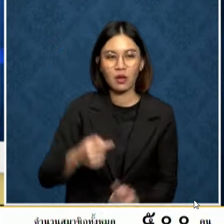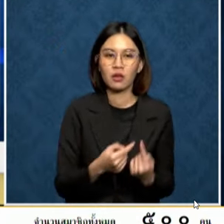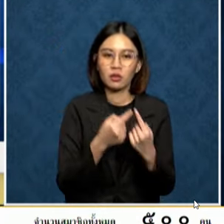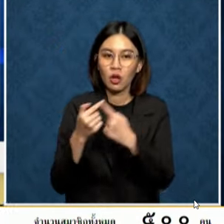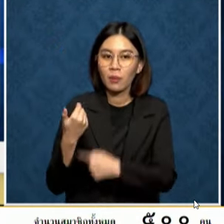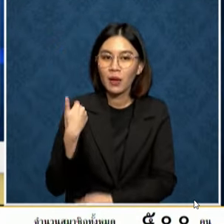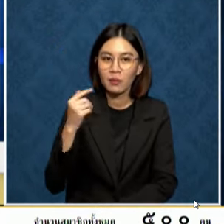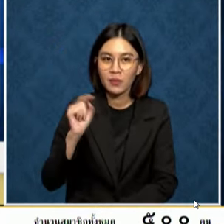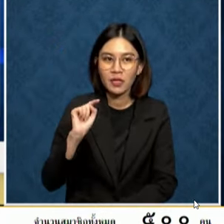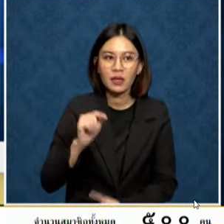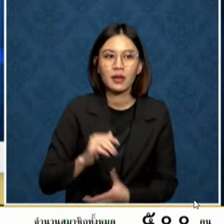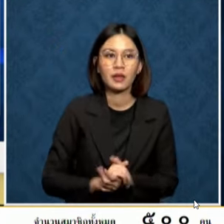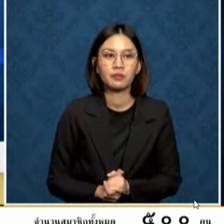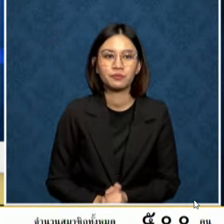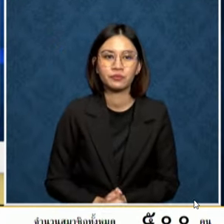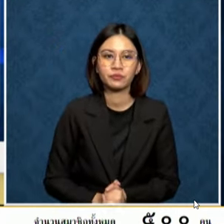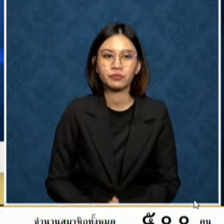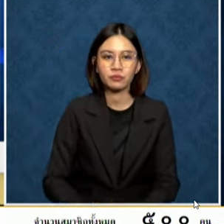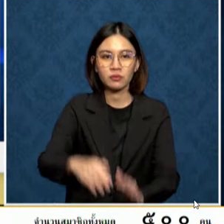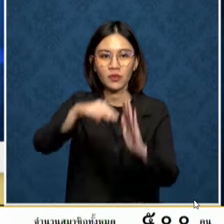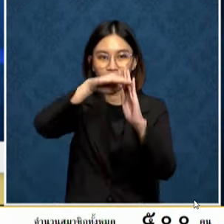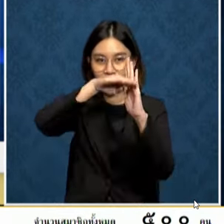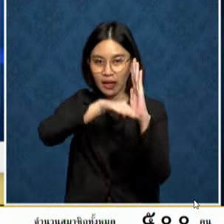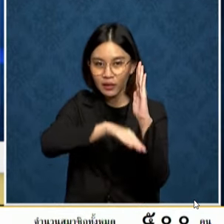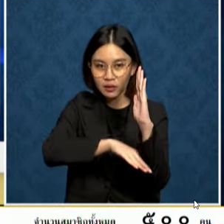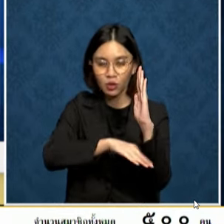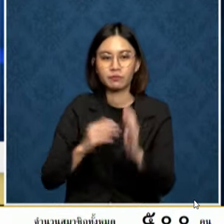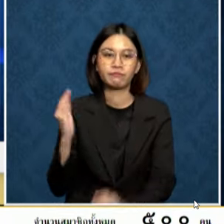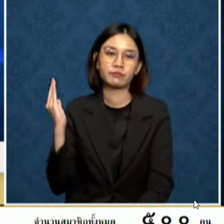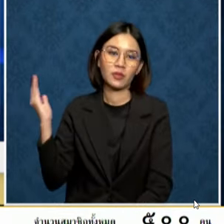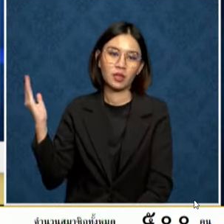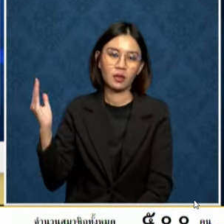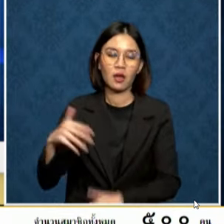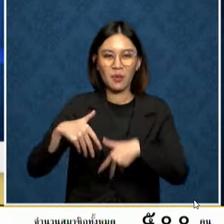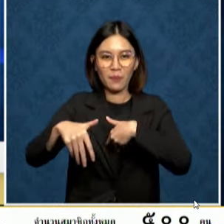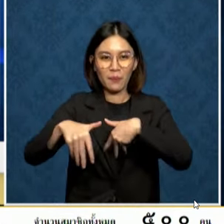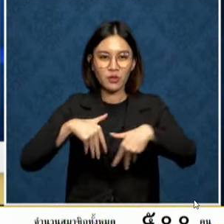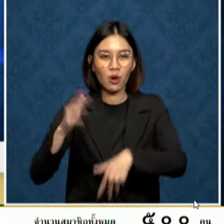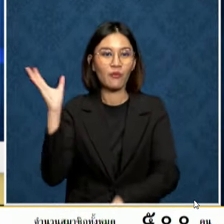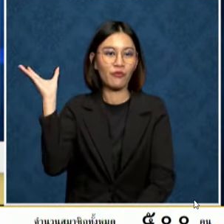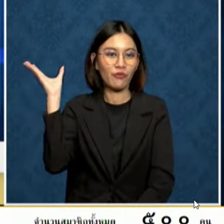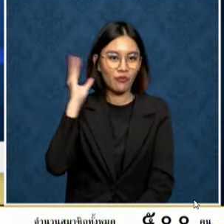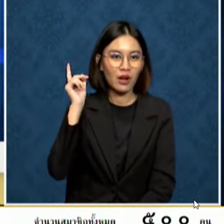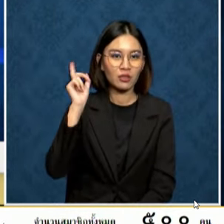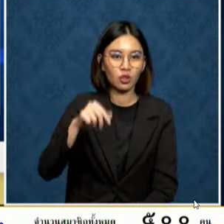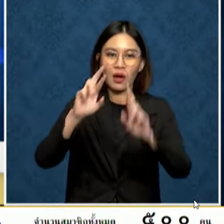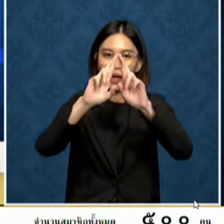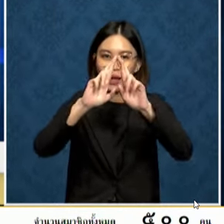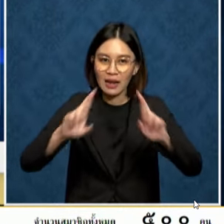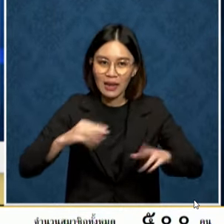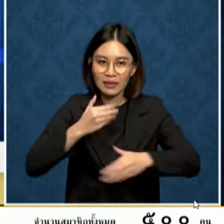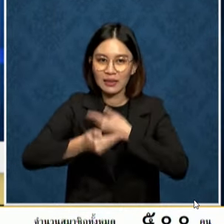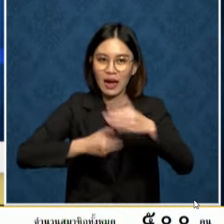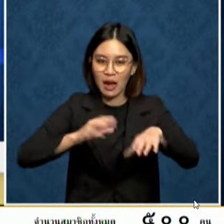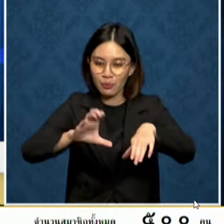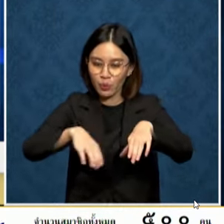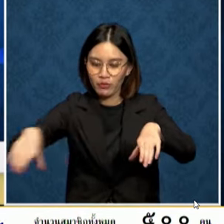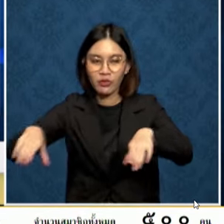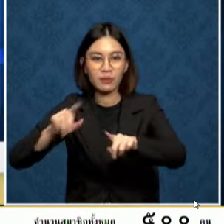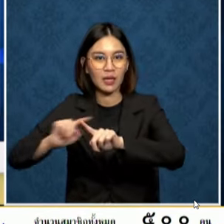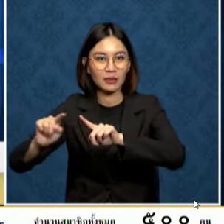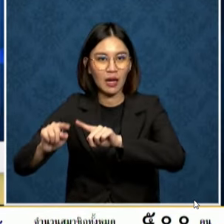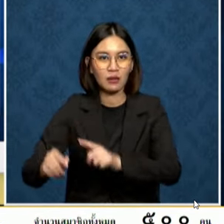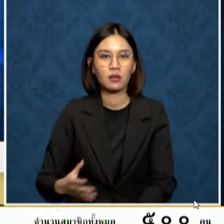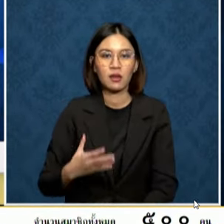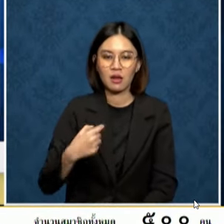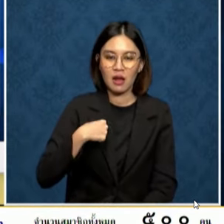อีกกอบหลกการประทุนี่พนกประชาศ้ต้ฟังต้BLOASแต่ลานค้าเลๆองท่านก